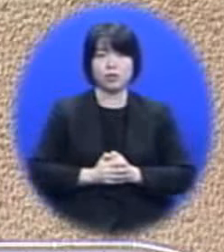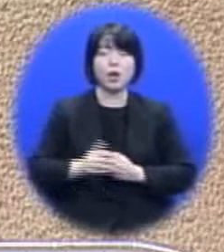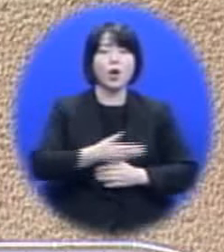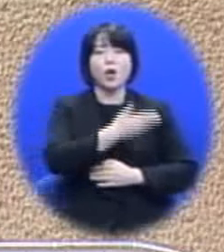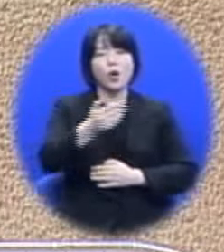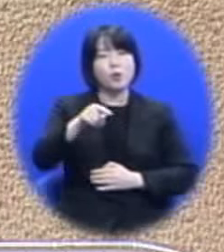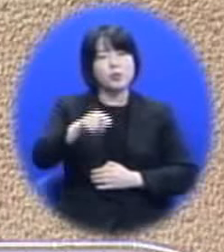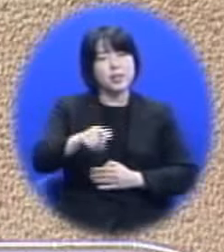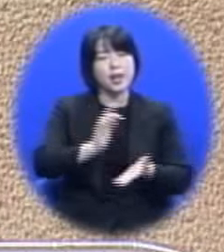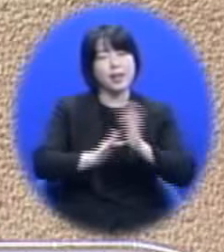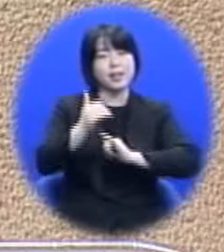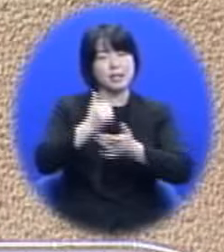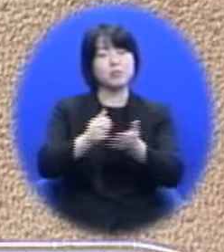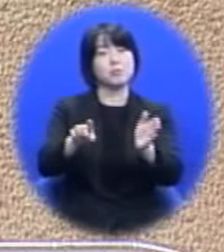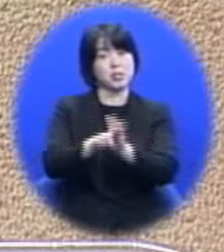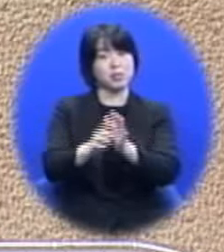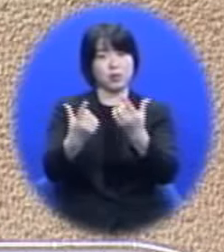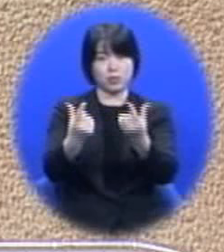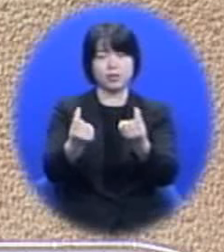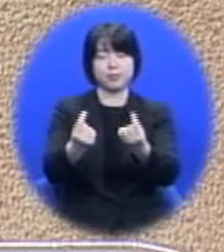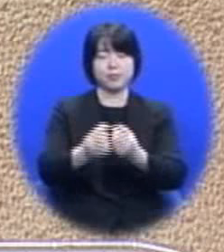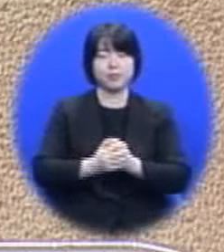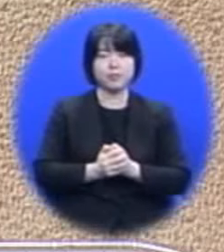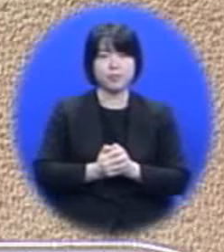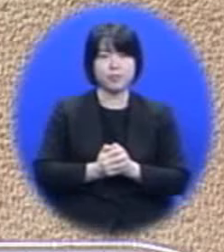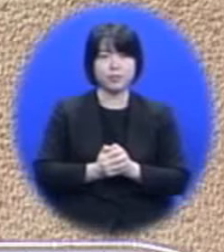여러분, 이것이 예수 믿는 거예요.